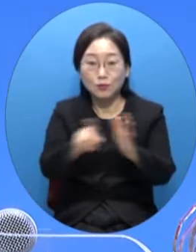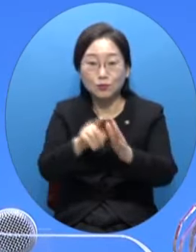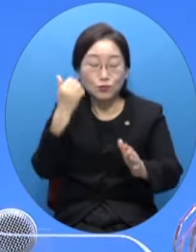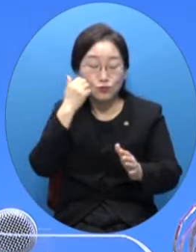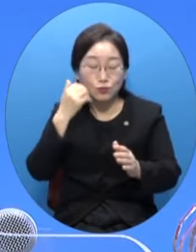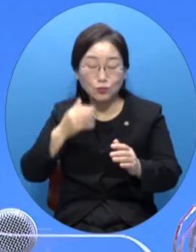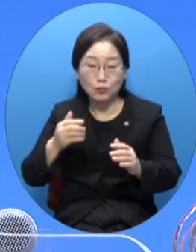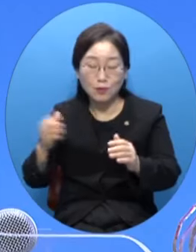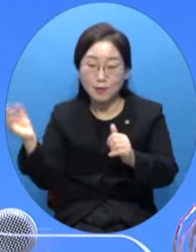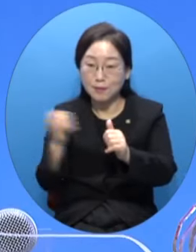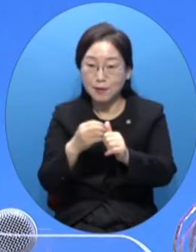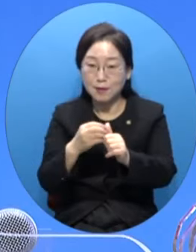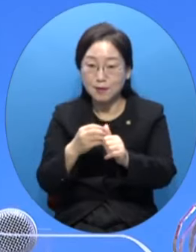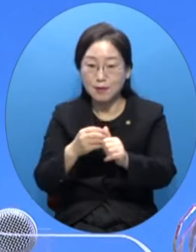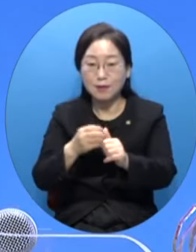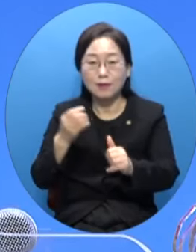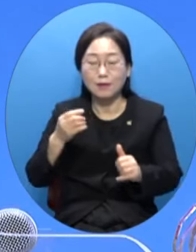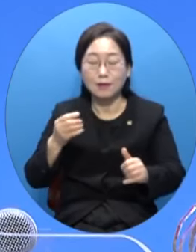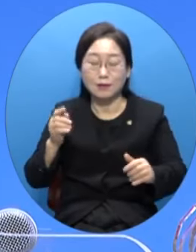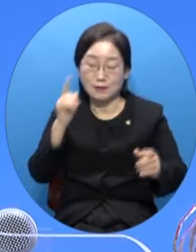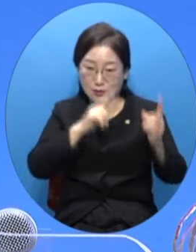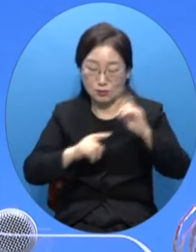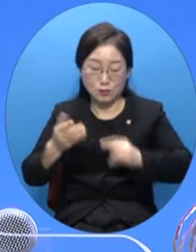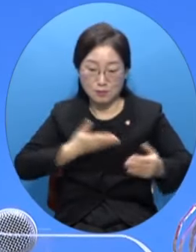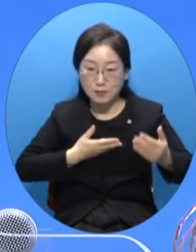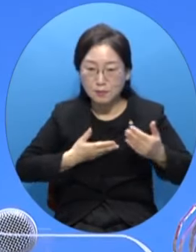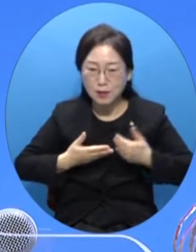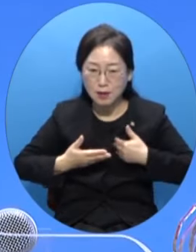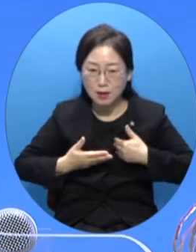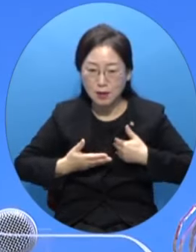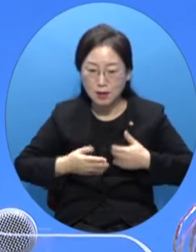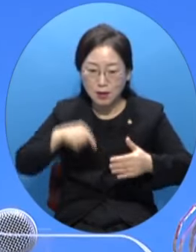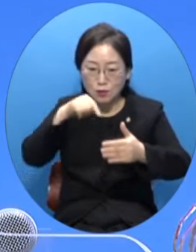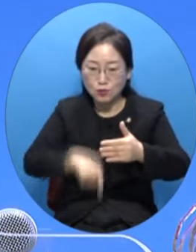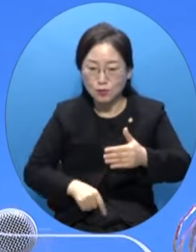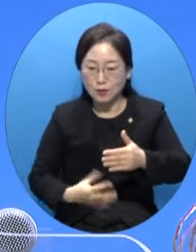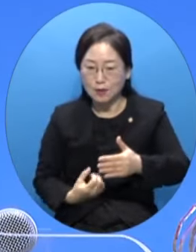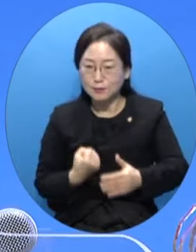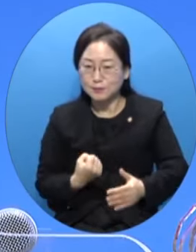배신당한 상처가 있습니다. 이것이 다 가시가 되어서